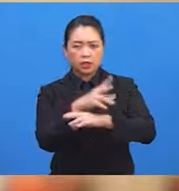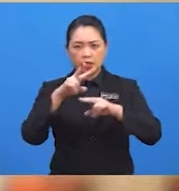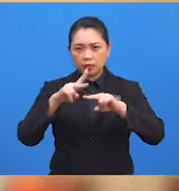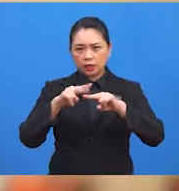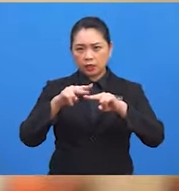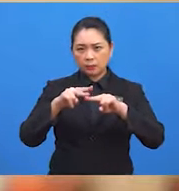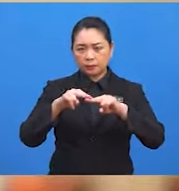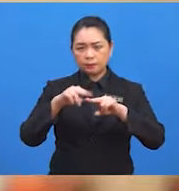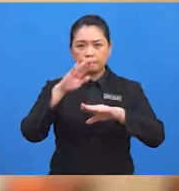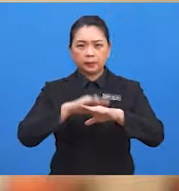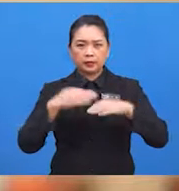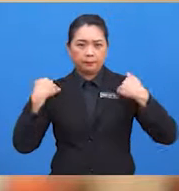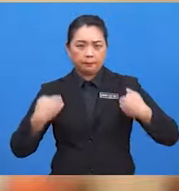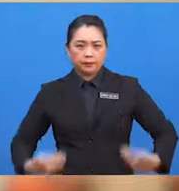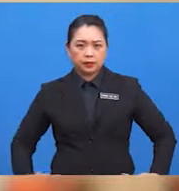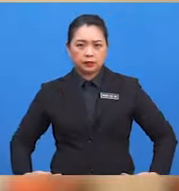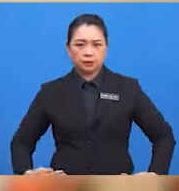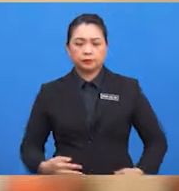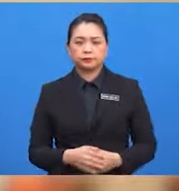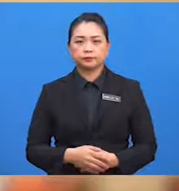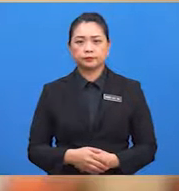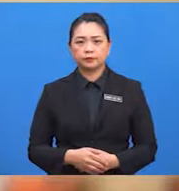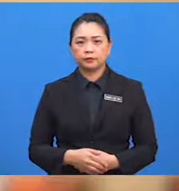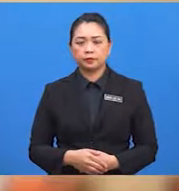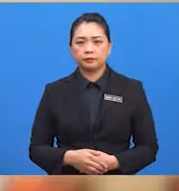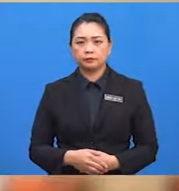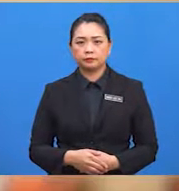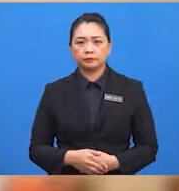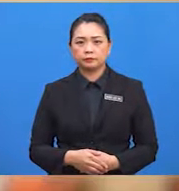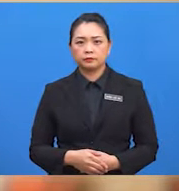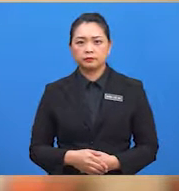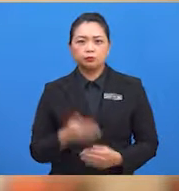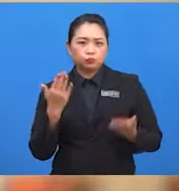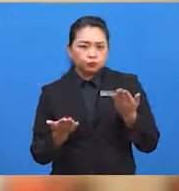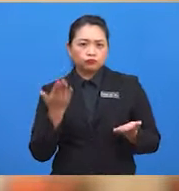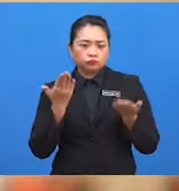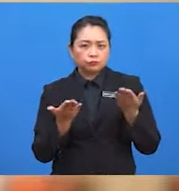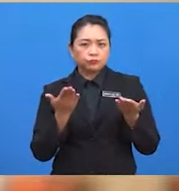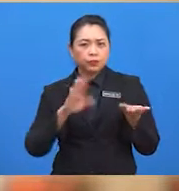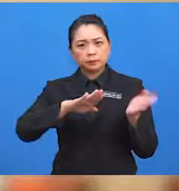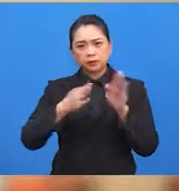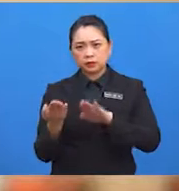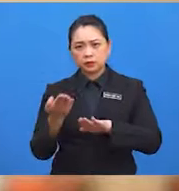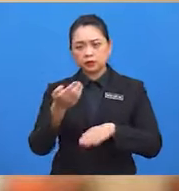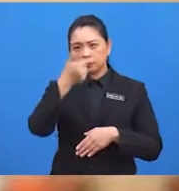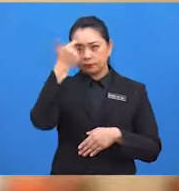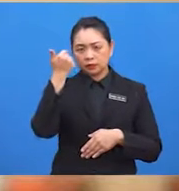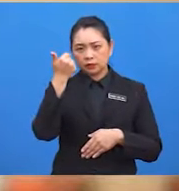mumia Ramses II dan beliau berpendapat Ramses II meninggal dunia disebabkan mati